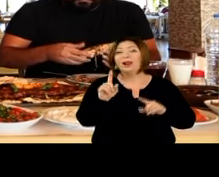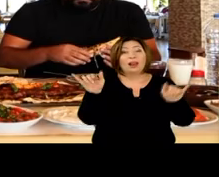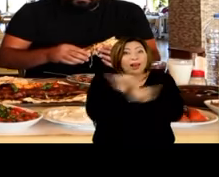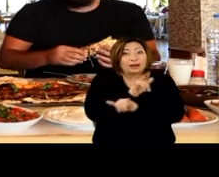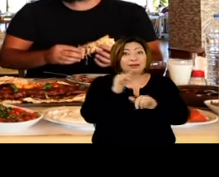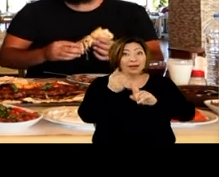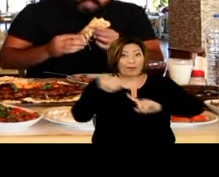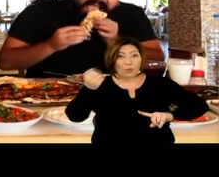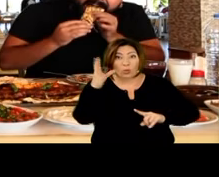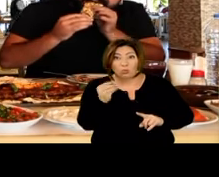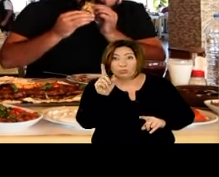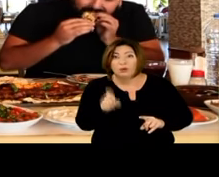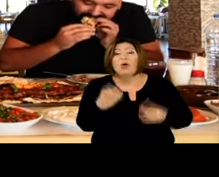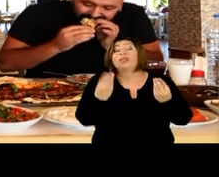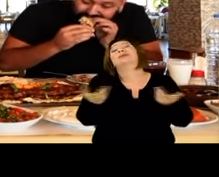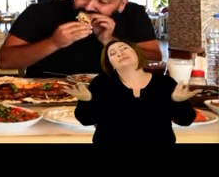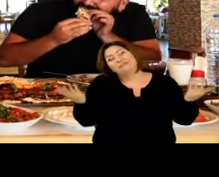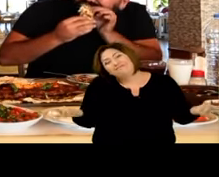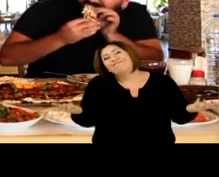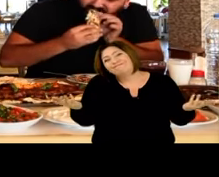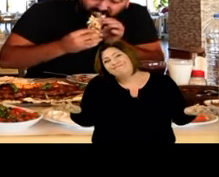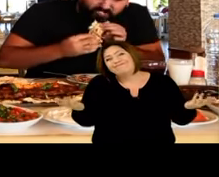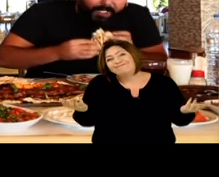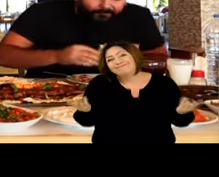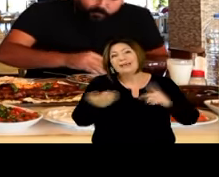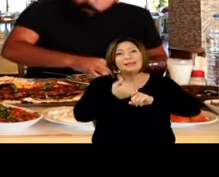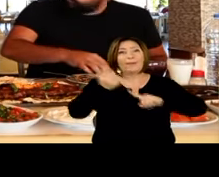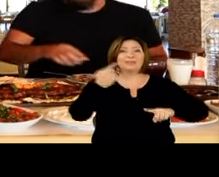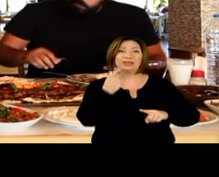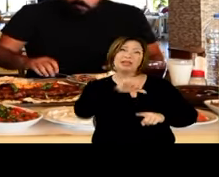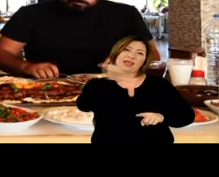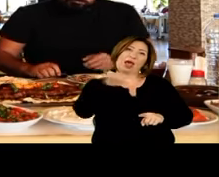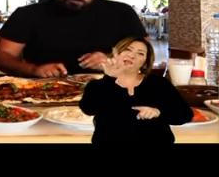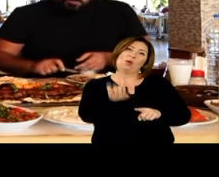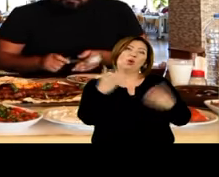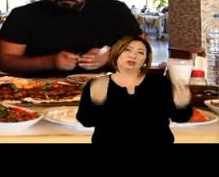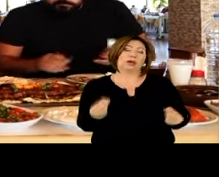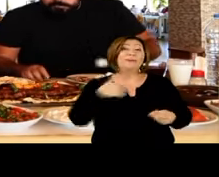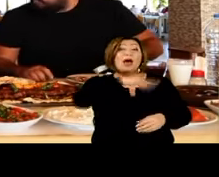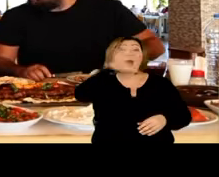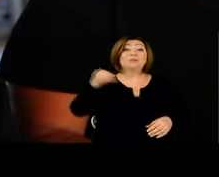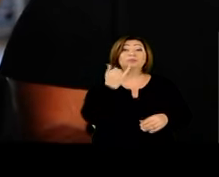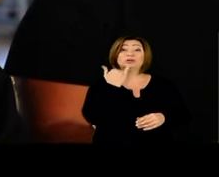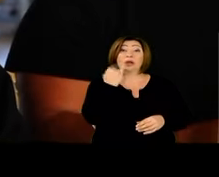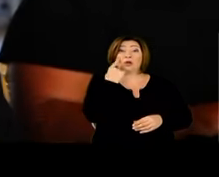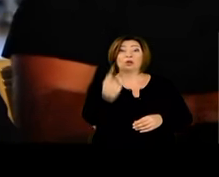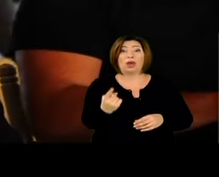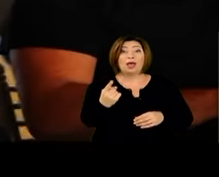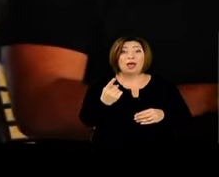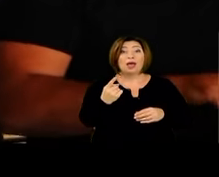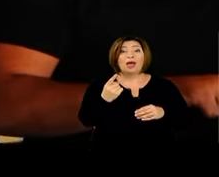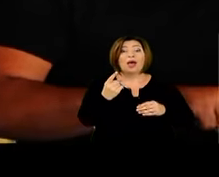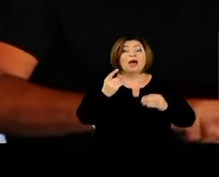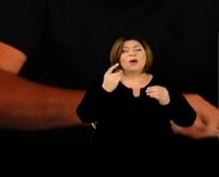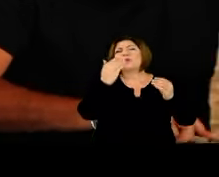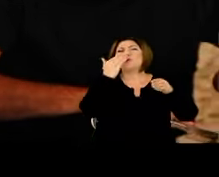mu? Olmaz abi, işte bak light kebap olmaz abi. Kebap ya dediğin yağlı olacak. Biz burada her müşteriye göre hareket